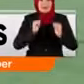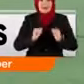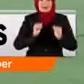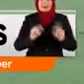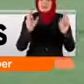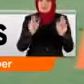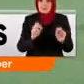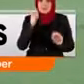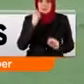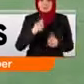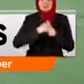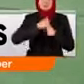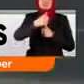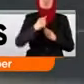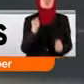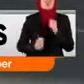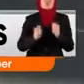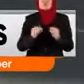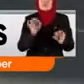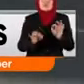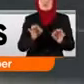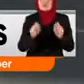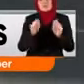uzun mesafe koşu denemesini gerçekleştirdi